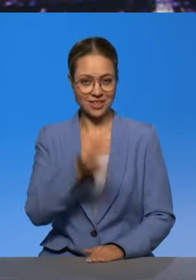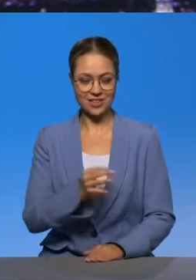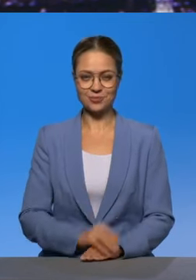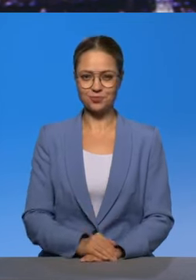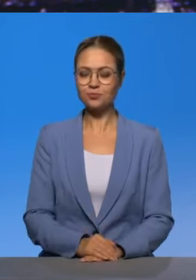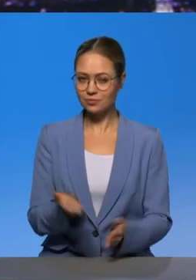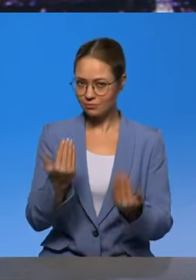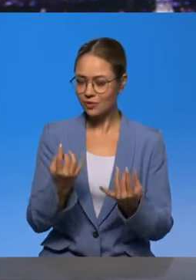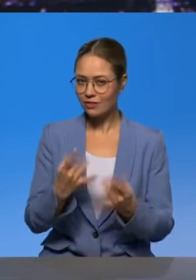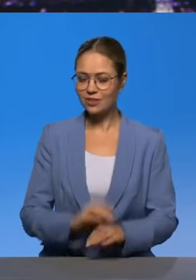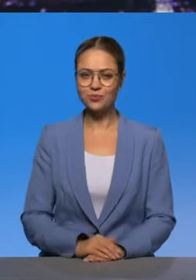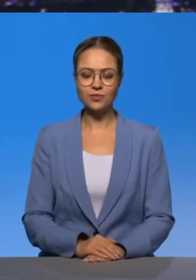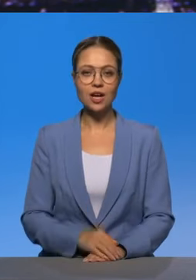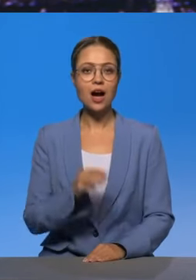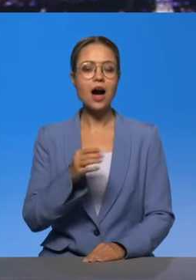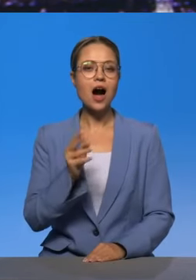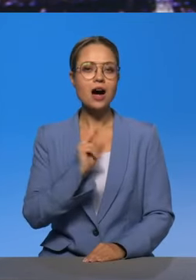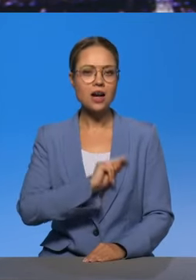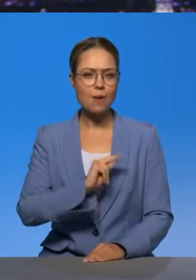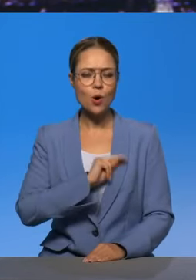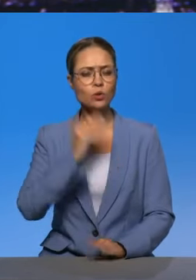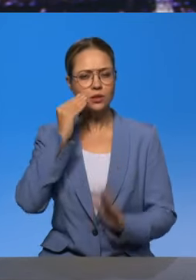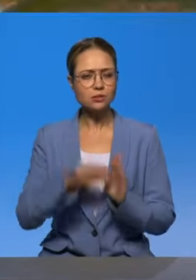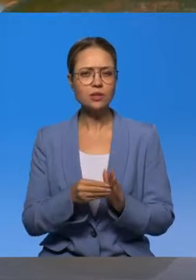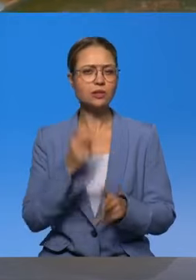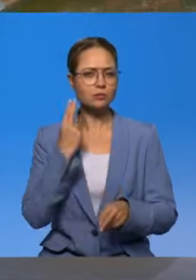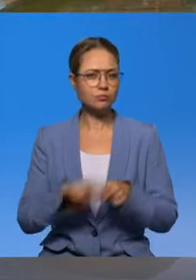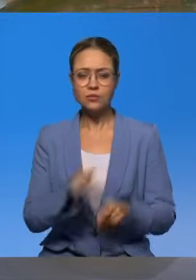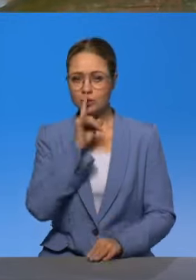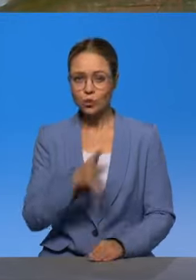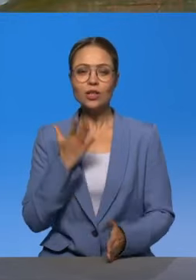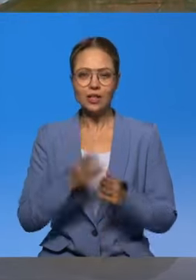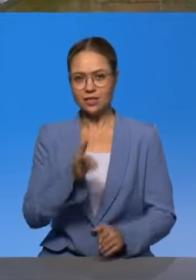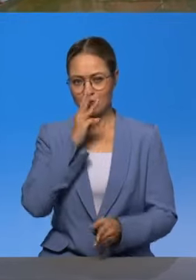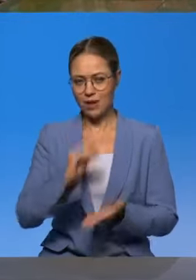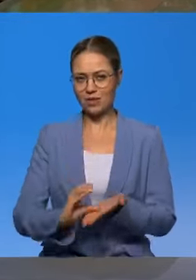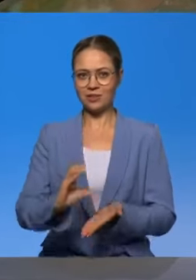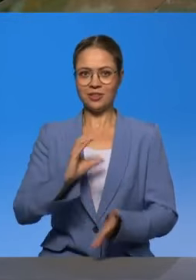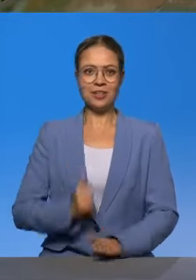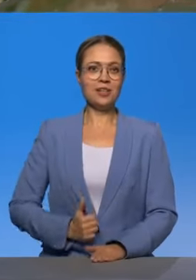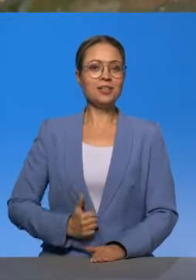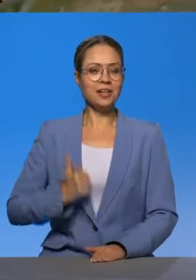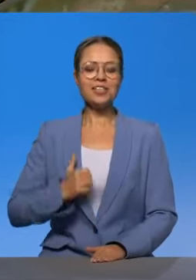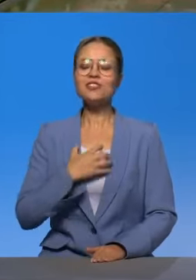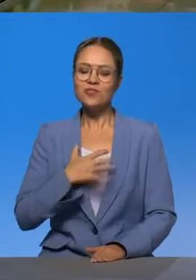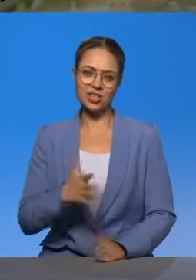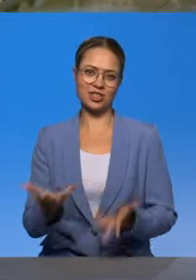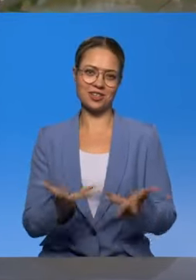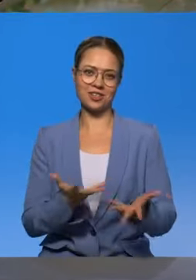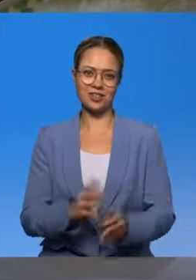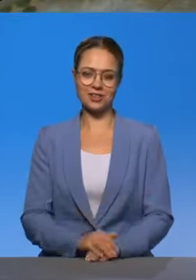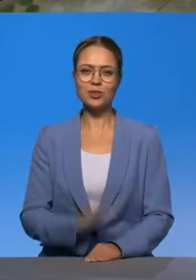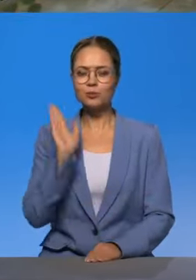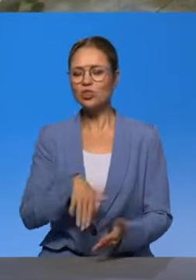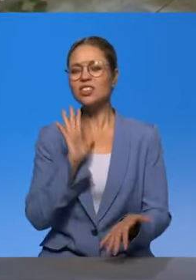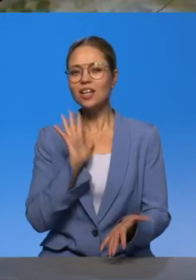говорите. Никогда работа не потеряет смысла, если она достойно оплачивается. Какая бы она ни была бы, и пусть там грязная, пусть